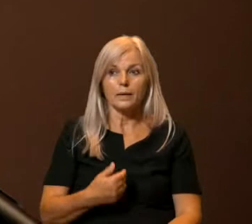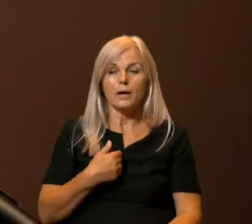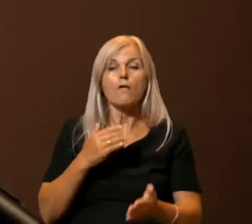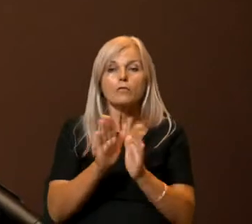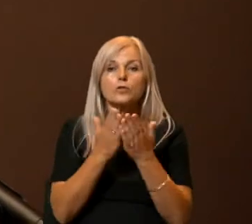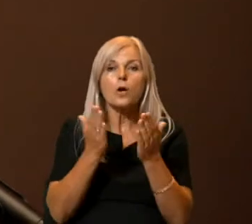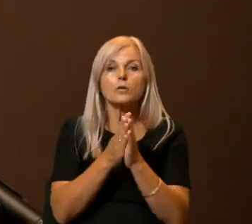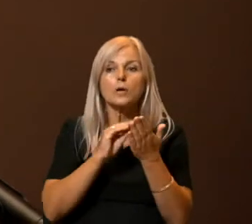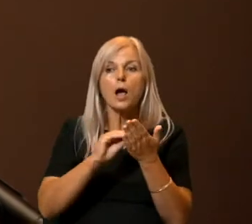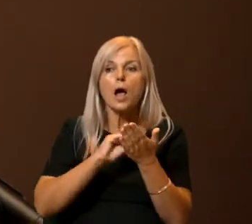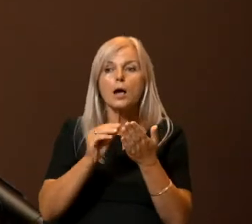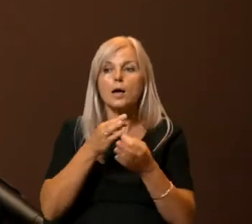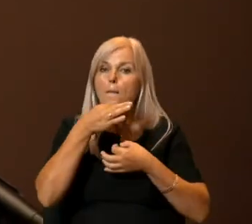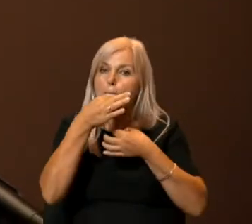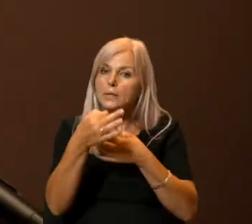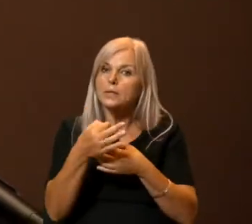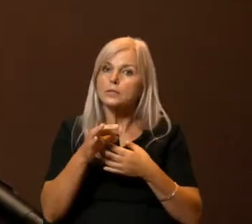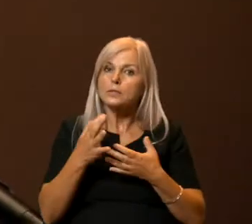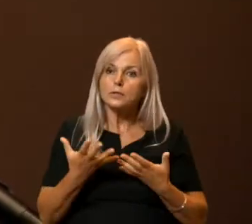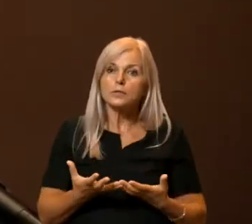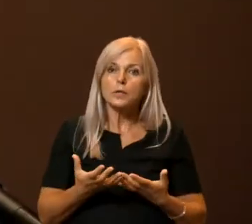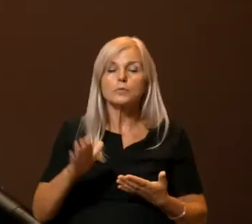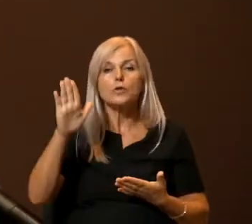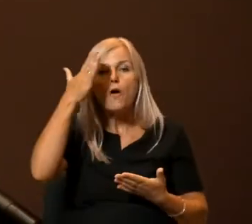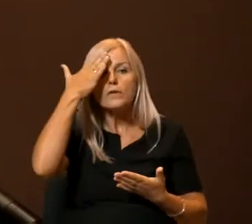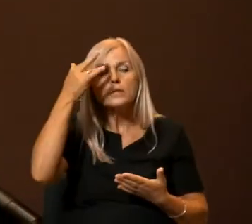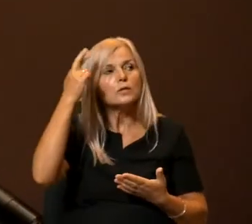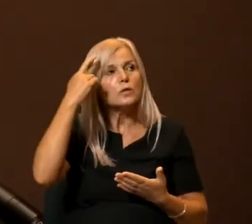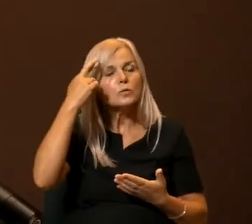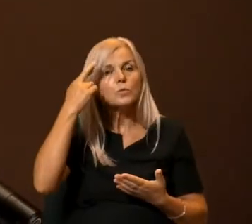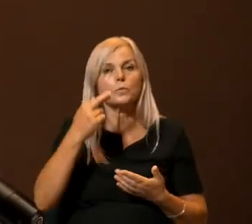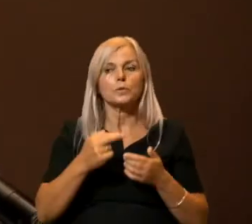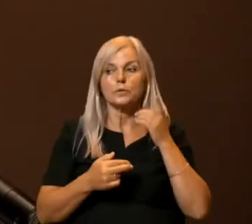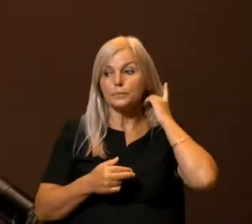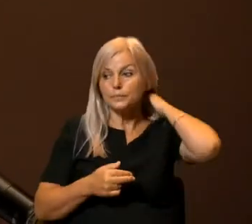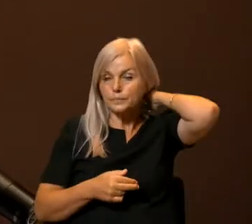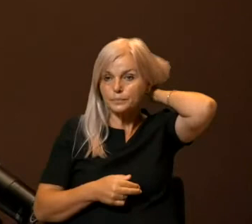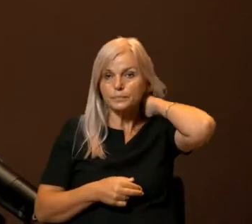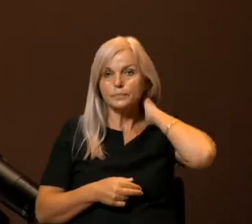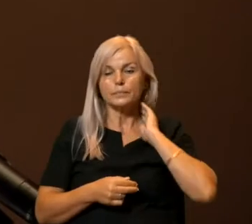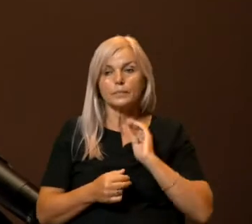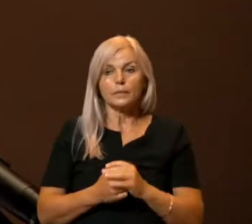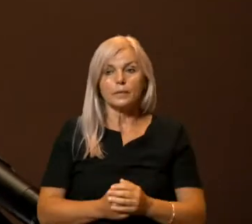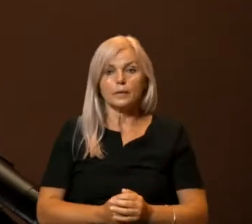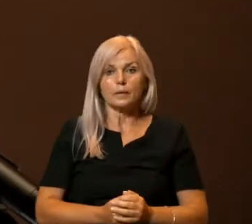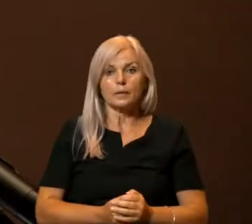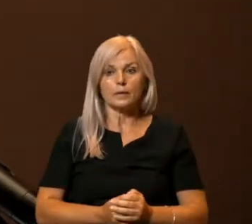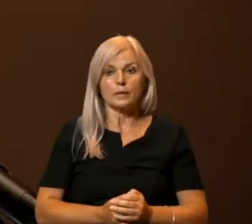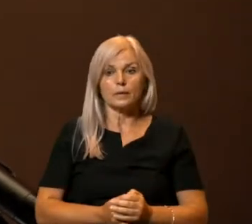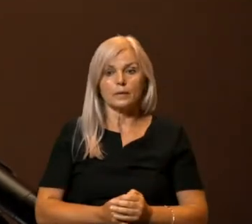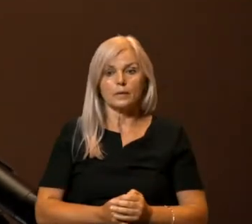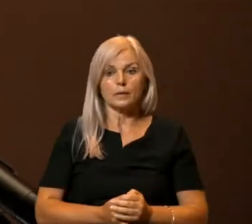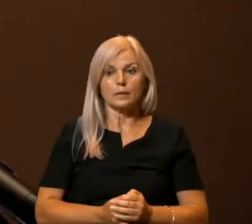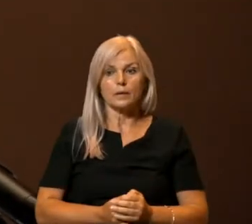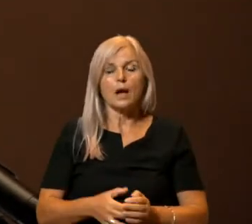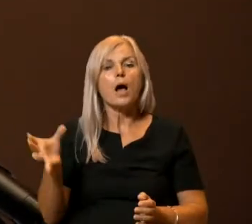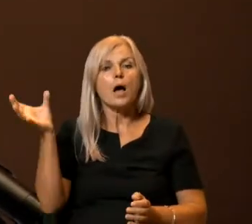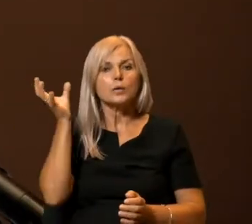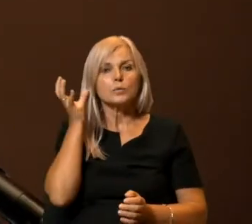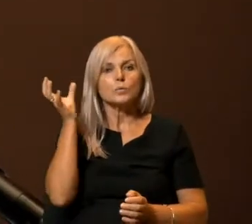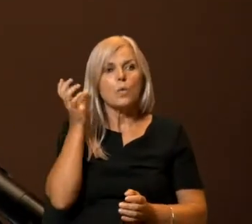a więc pytam do tego, że chciałbym się o tym dowiedzieć i zrozumieć. I think that listening to you,